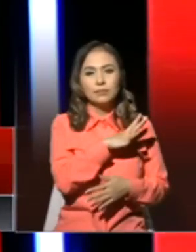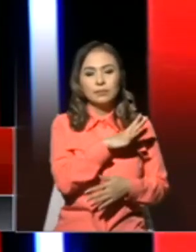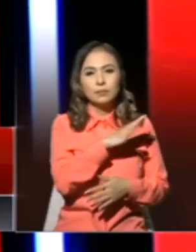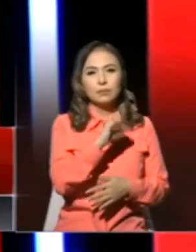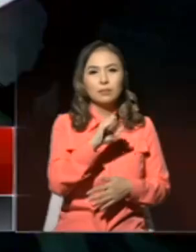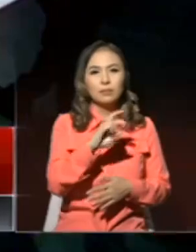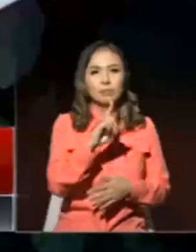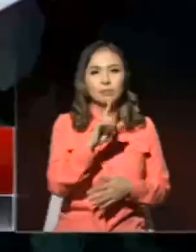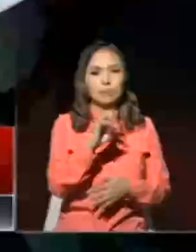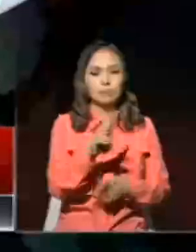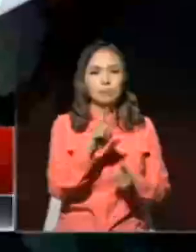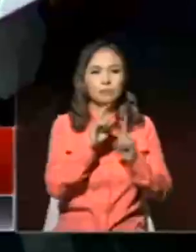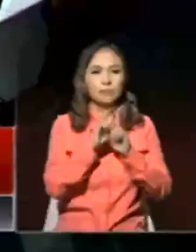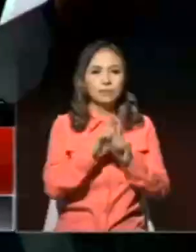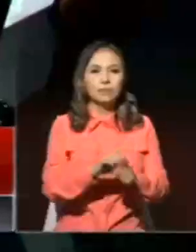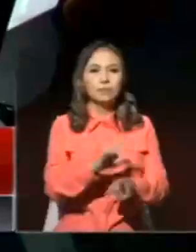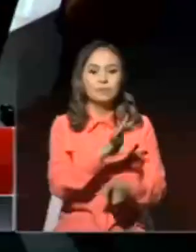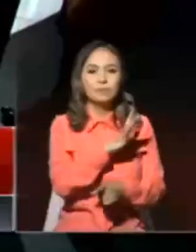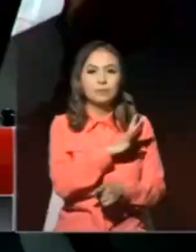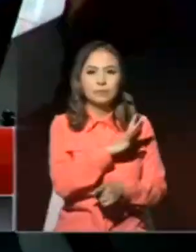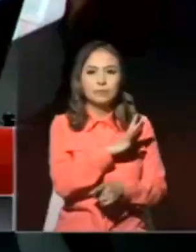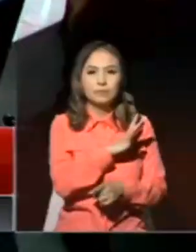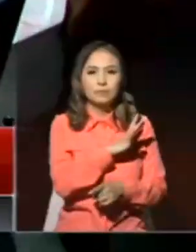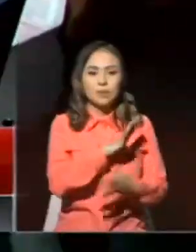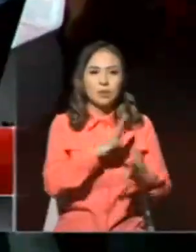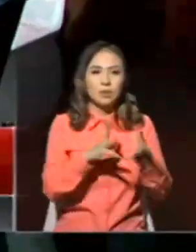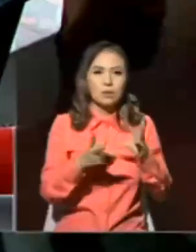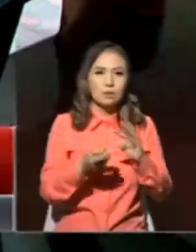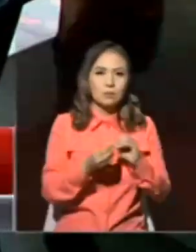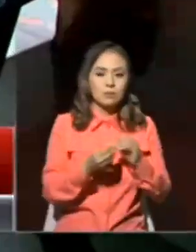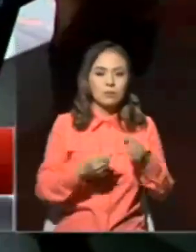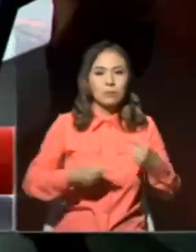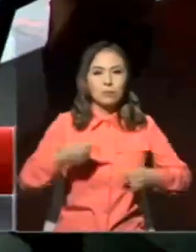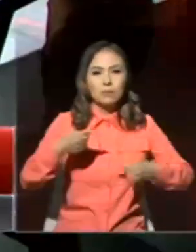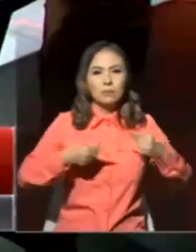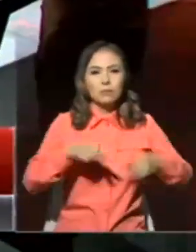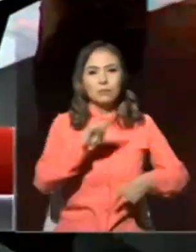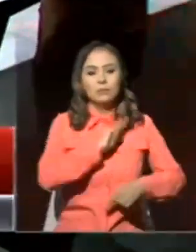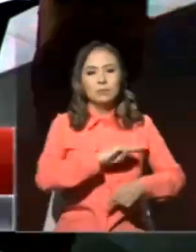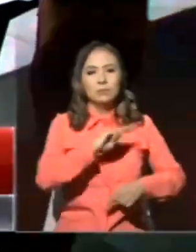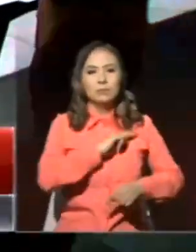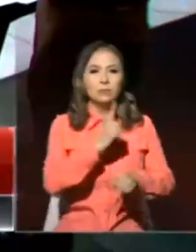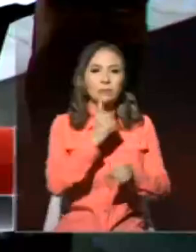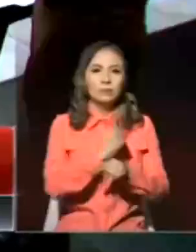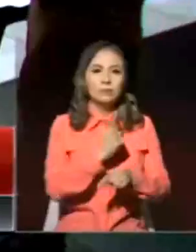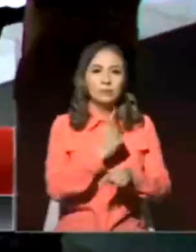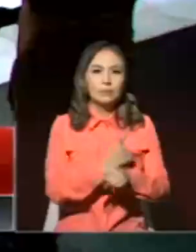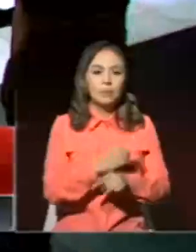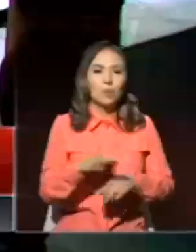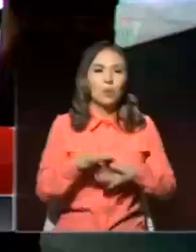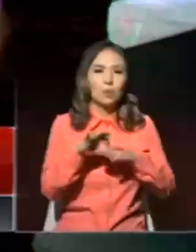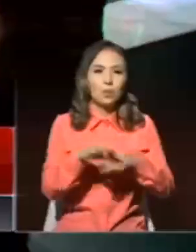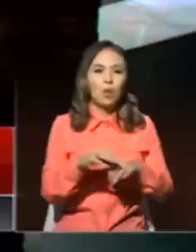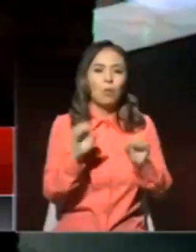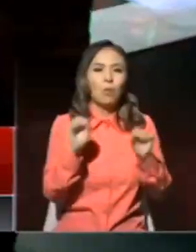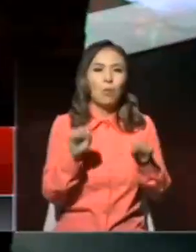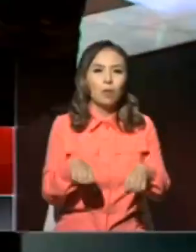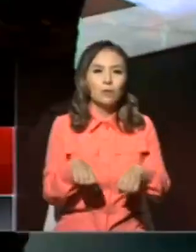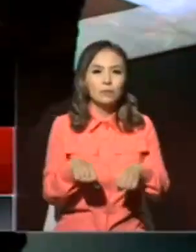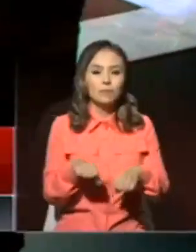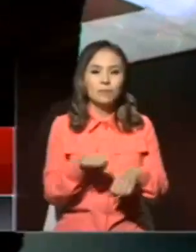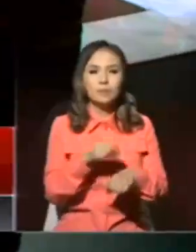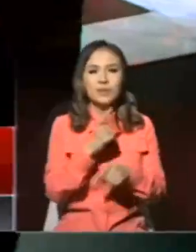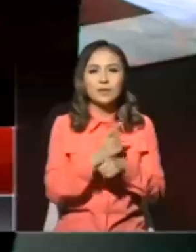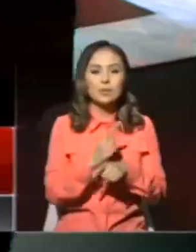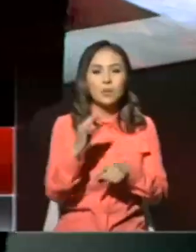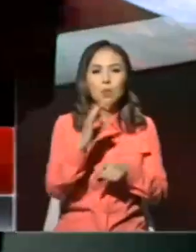Әлихан Асқанұлы былай деп жауап берген екен. Жалпы бәс тігудің жарнамасына тыйым салу туралы ұсынысты қолдауға болады деп пайымдаймыз. Тыйым салу